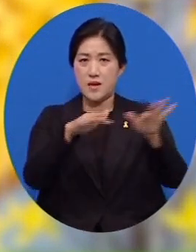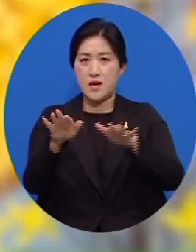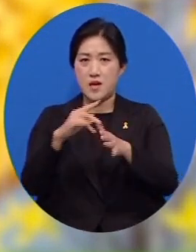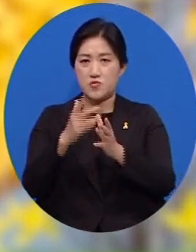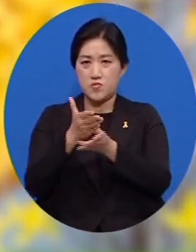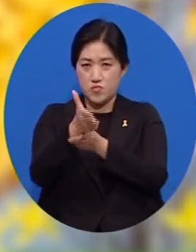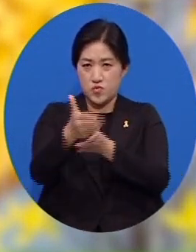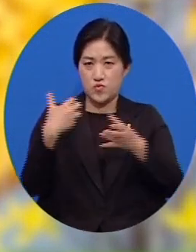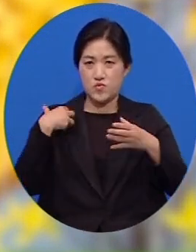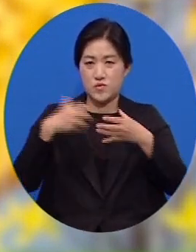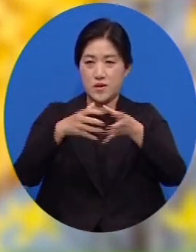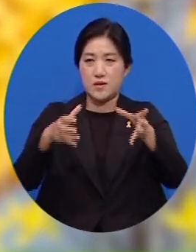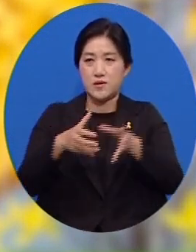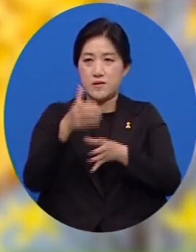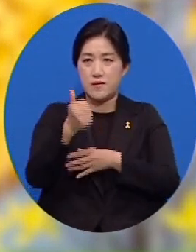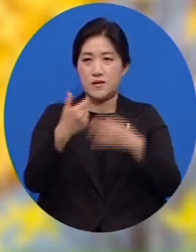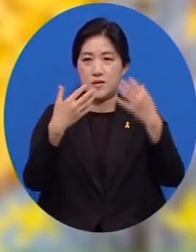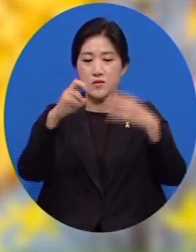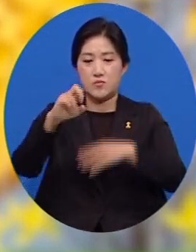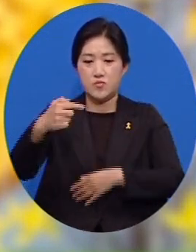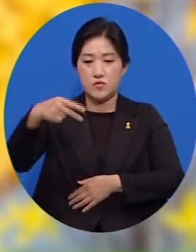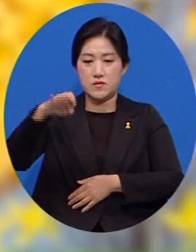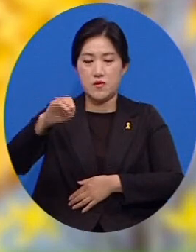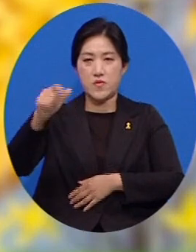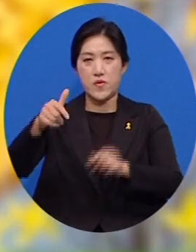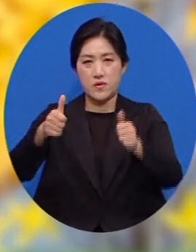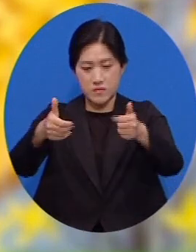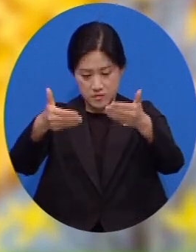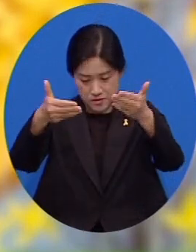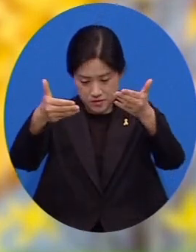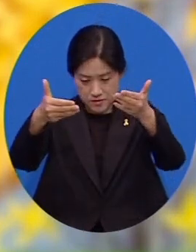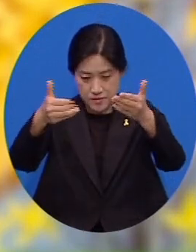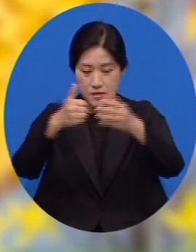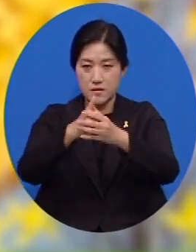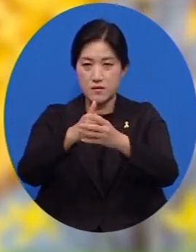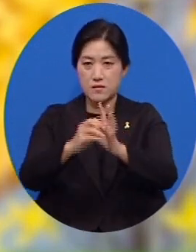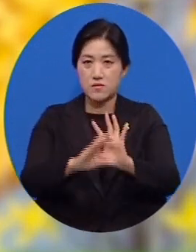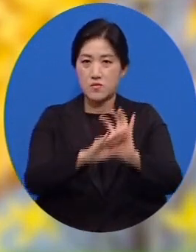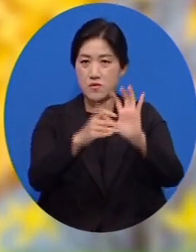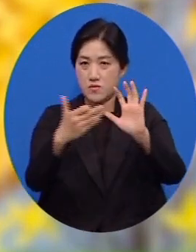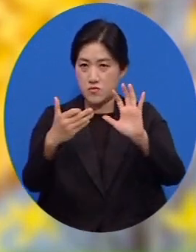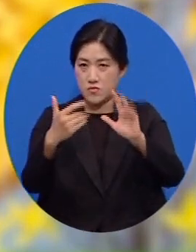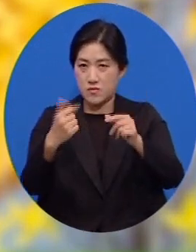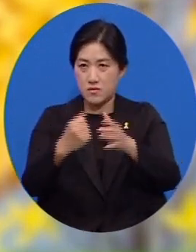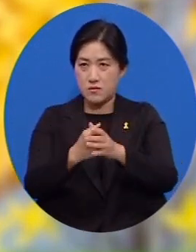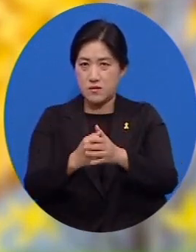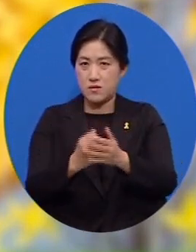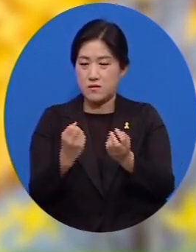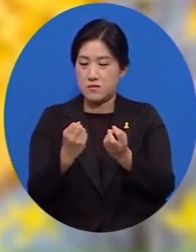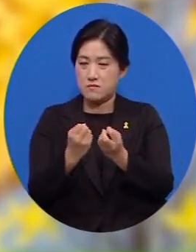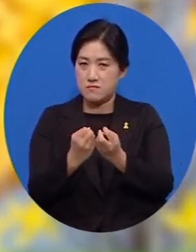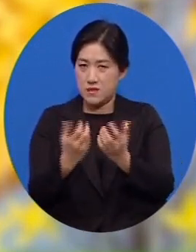장관 문성혁입니다. 먼저 코로나19 등 피치 못할 사정으로 이